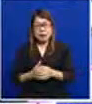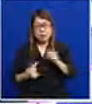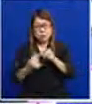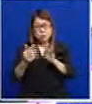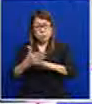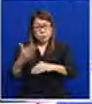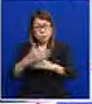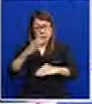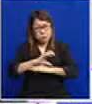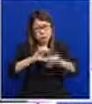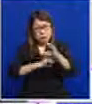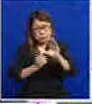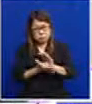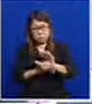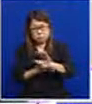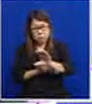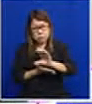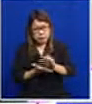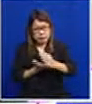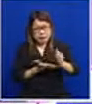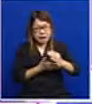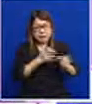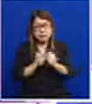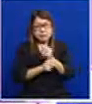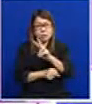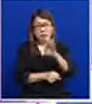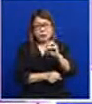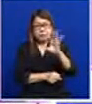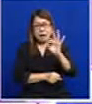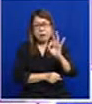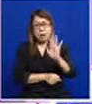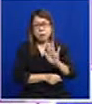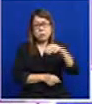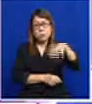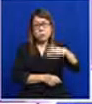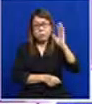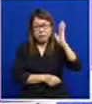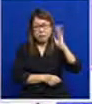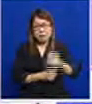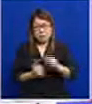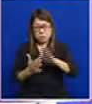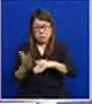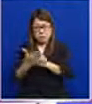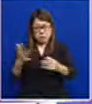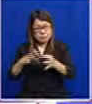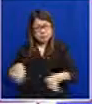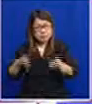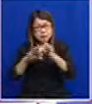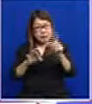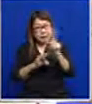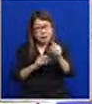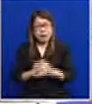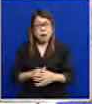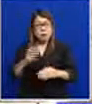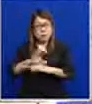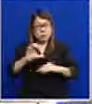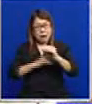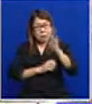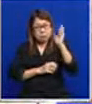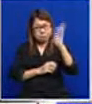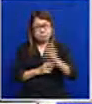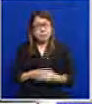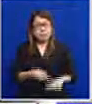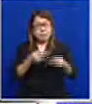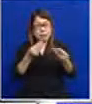และการจัดสรรงบประมาณปี2559ของกรมประชาสัมพันธ์แผนงานที่สำคัญอาทิโครงการประชาสัมพันธ์เทิดทูนสถ